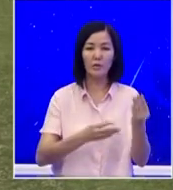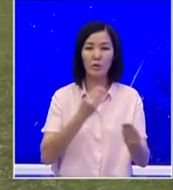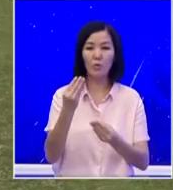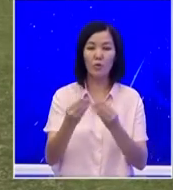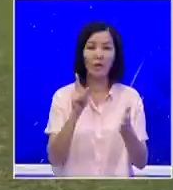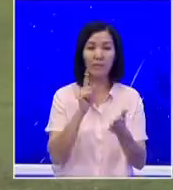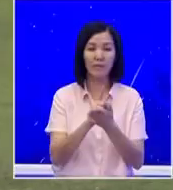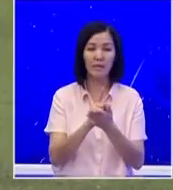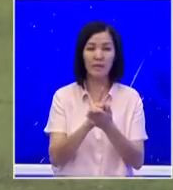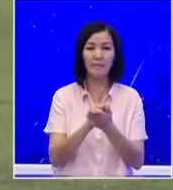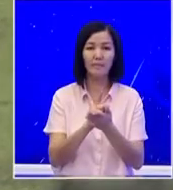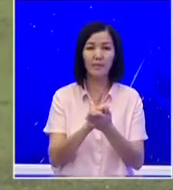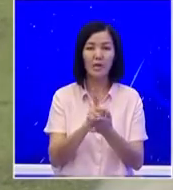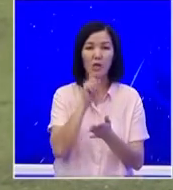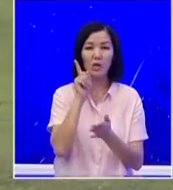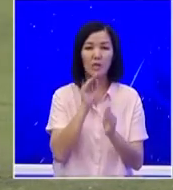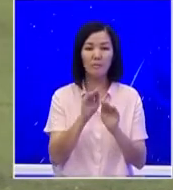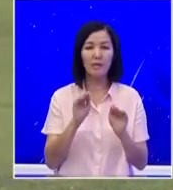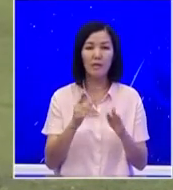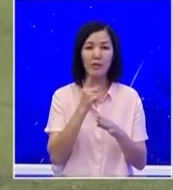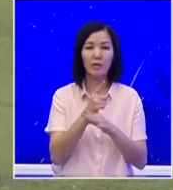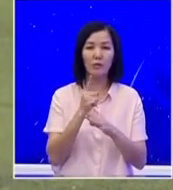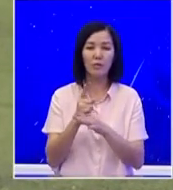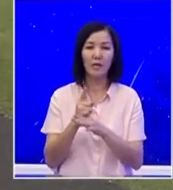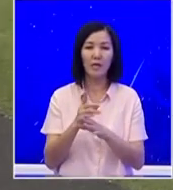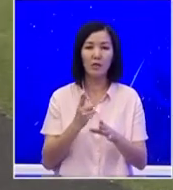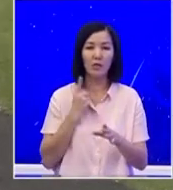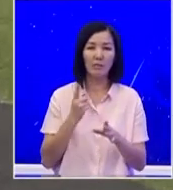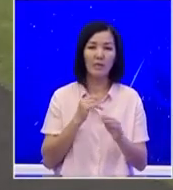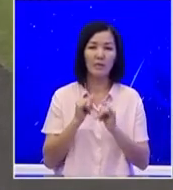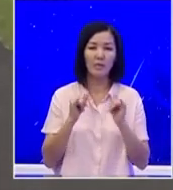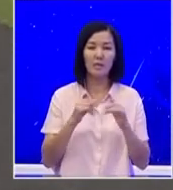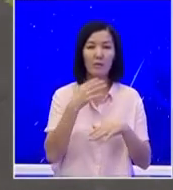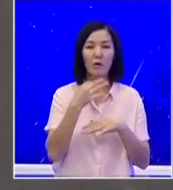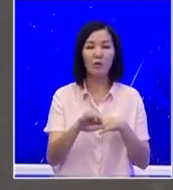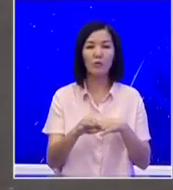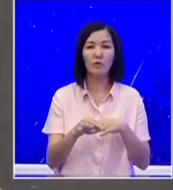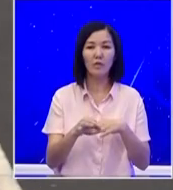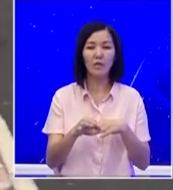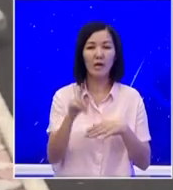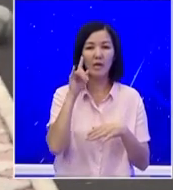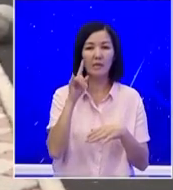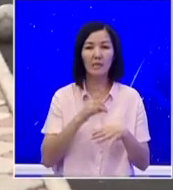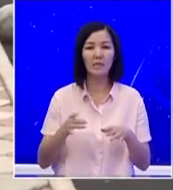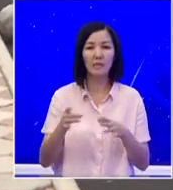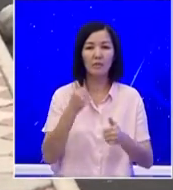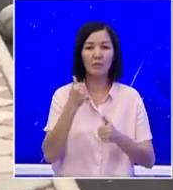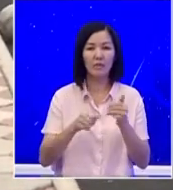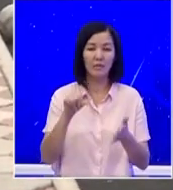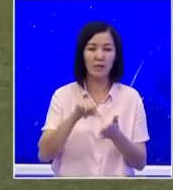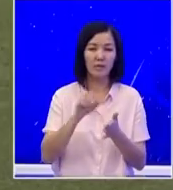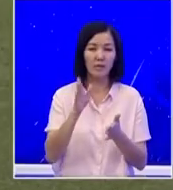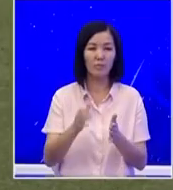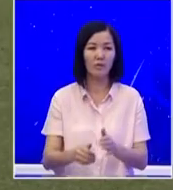сақтау міндетті. Мына өрендер барлық шектеуге қарамастан шеберлігін арттырып, күзде белгіленген ел біріншілігінде топ жаруды көздеп